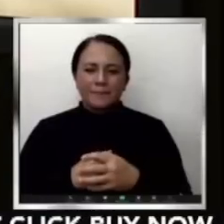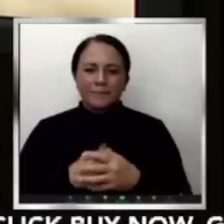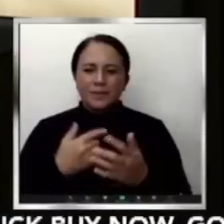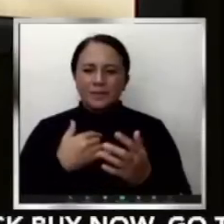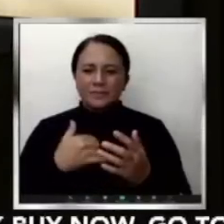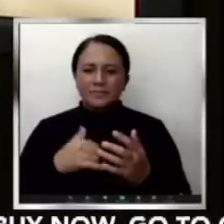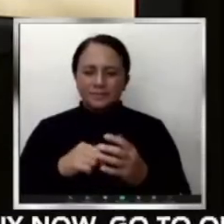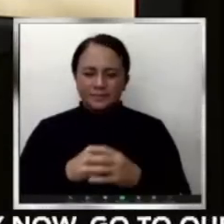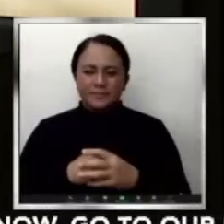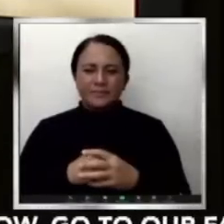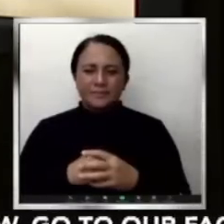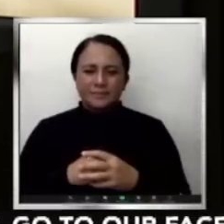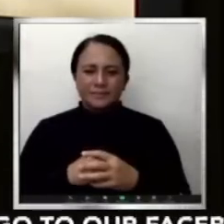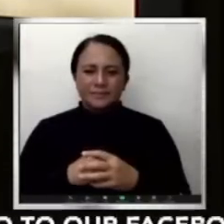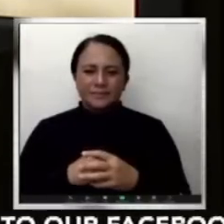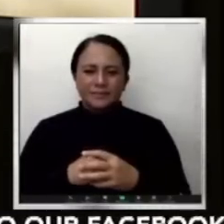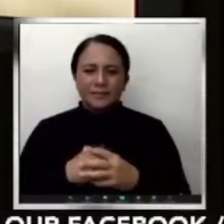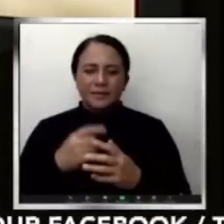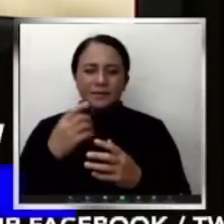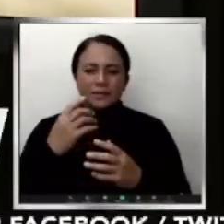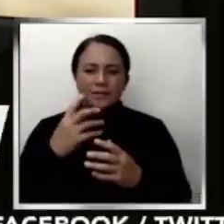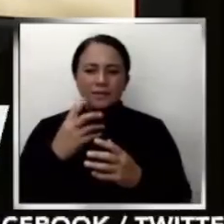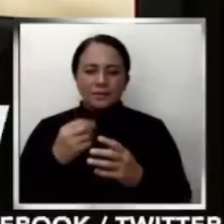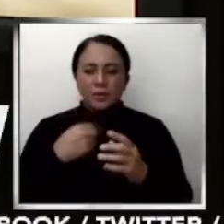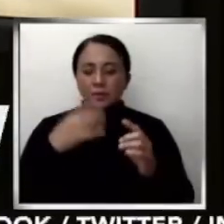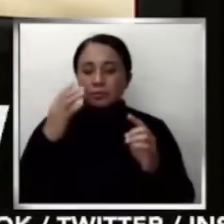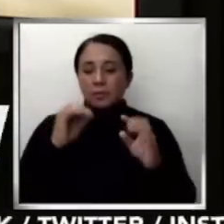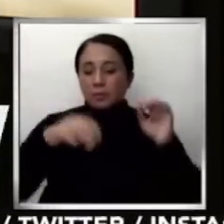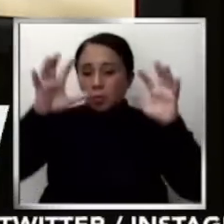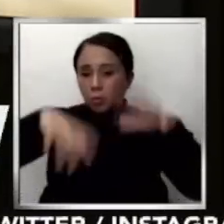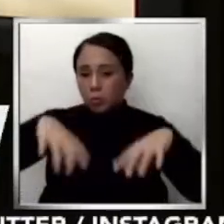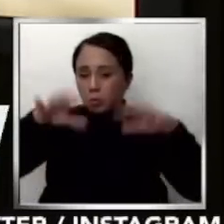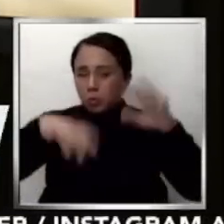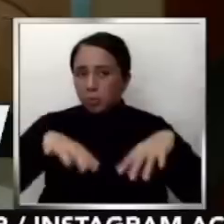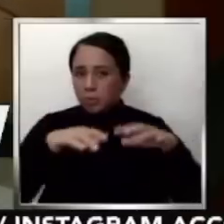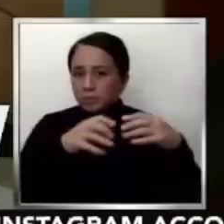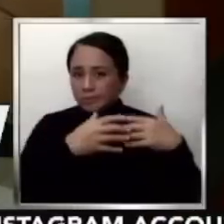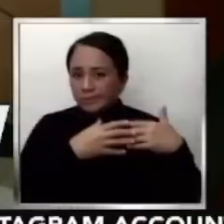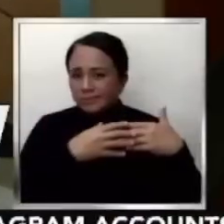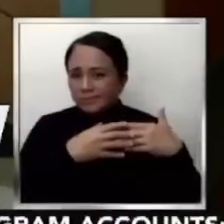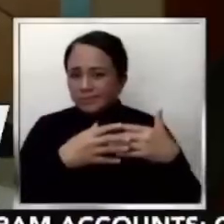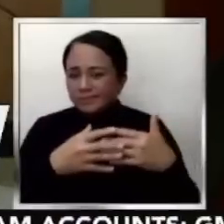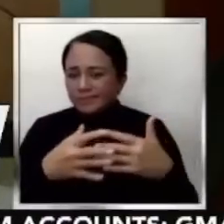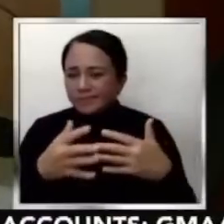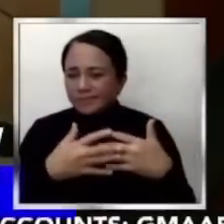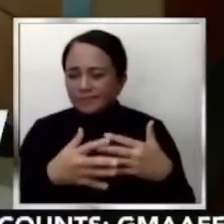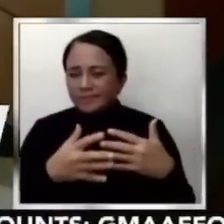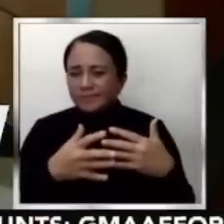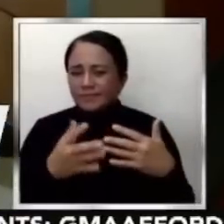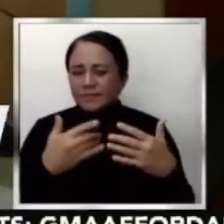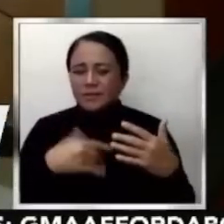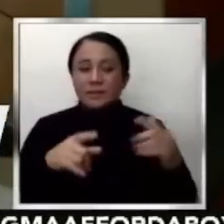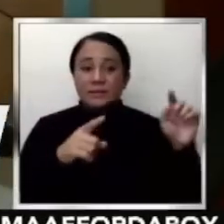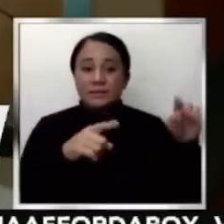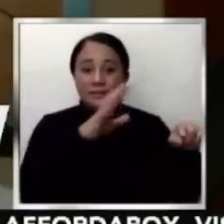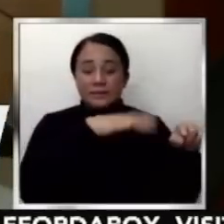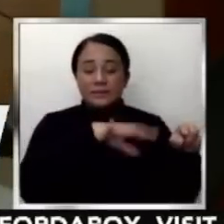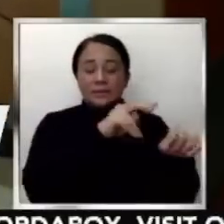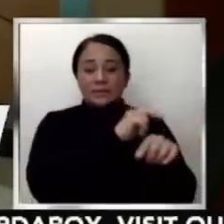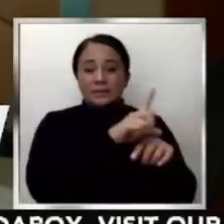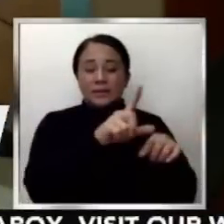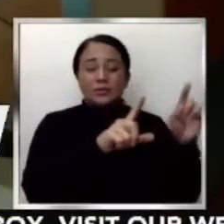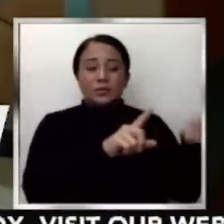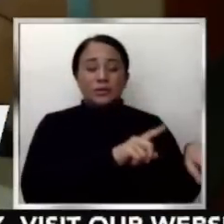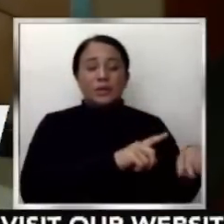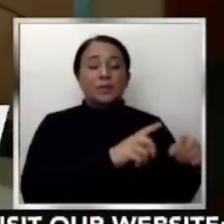laki ng mga pag-ulan natin, maaaring magkakaroon ng pagbaha. Ang long-term solution ng National Irrigation Administration sa